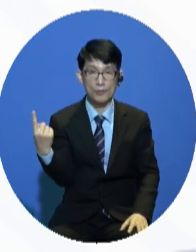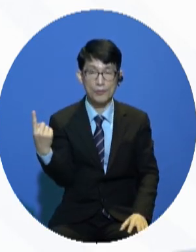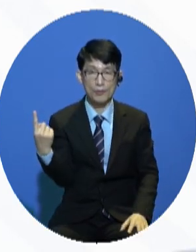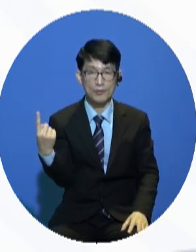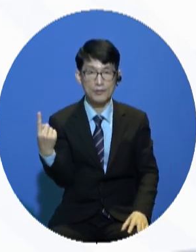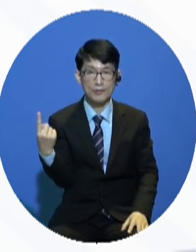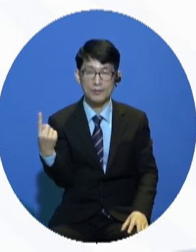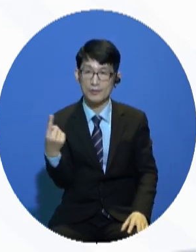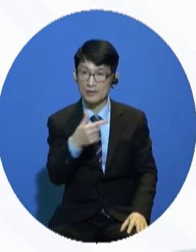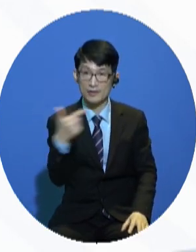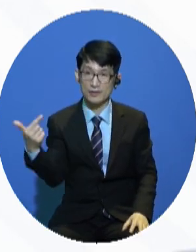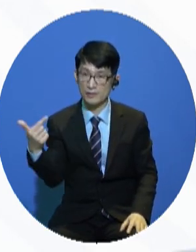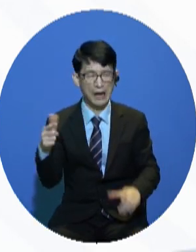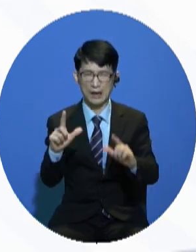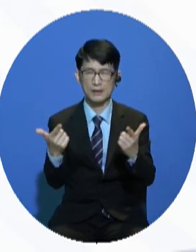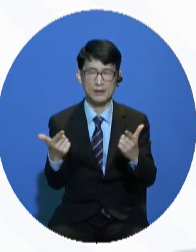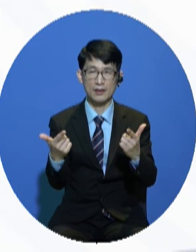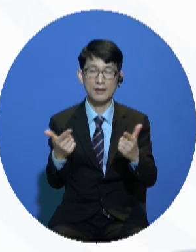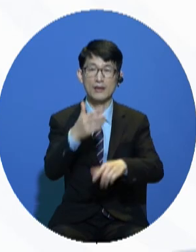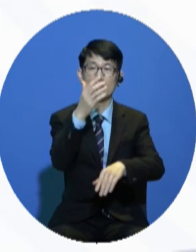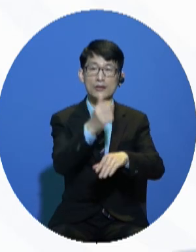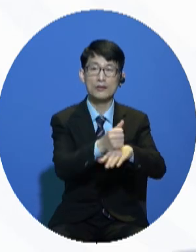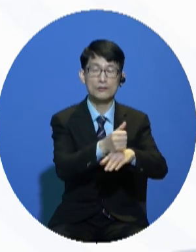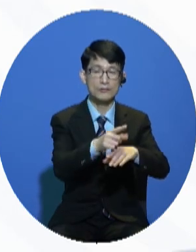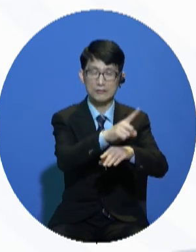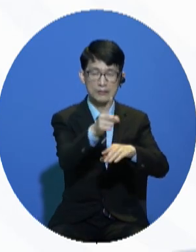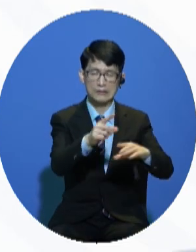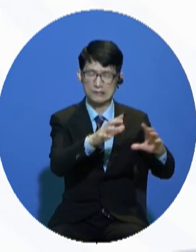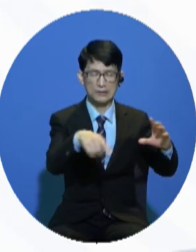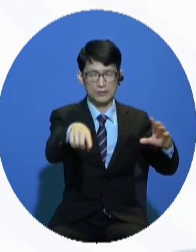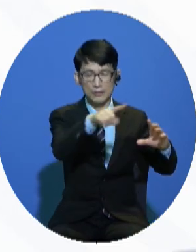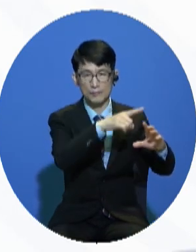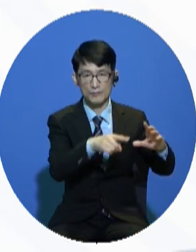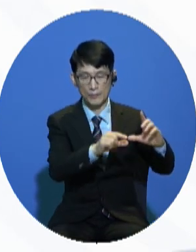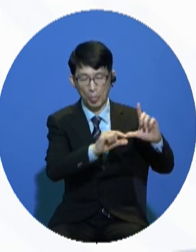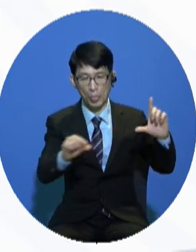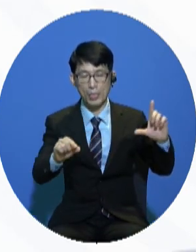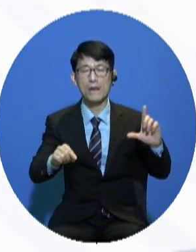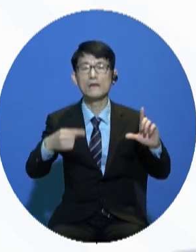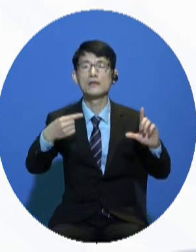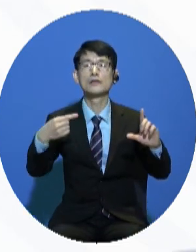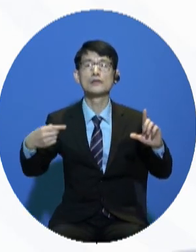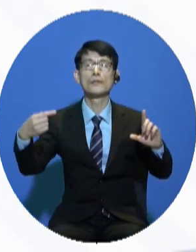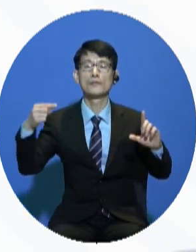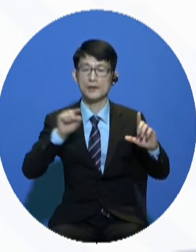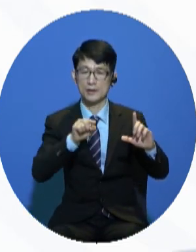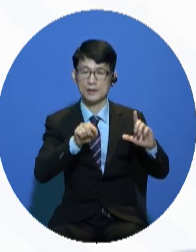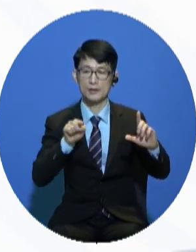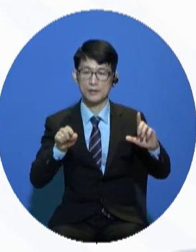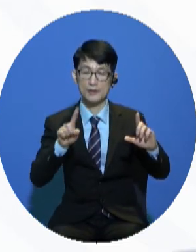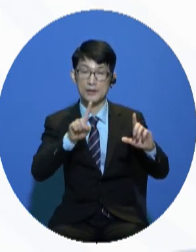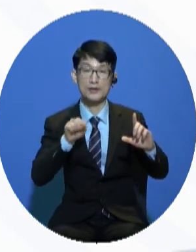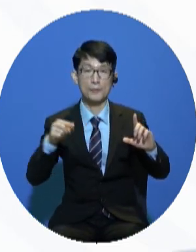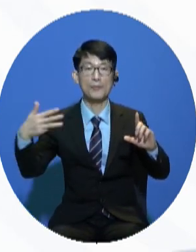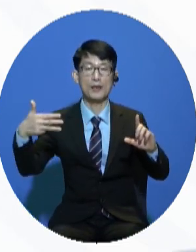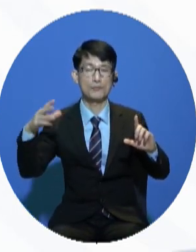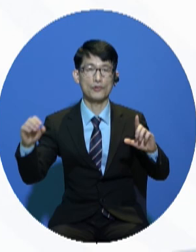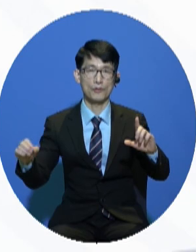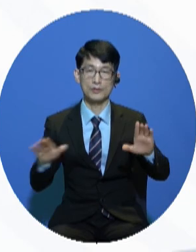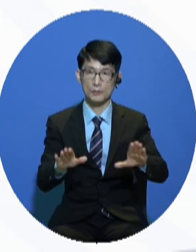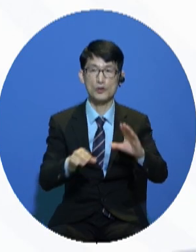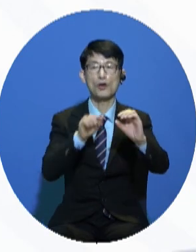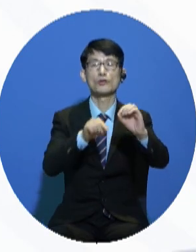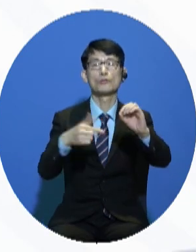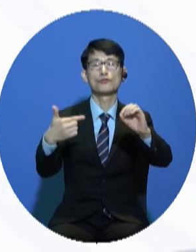예산이 차지하는 비율은 1.8%에 불과합니다. 이것은 OECD 평균에 해당됩니다. 그래서 현재는 우리나라가 0.6%밖에 되지